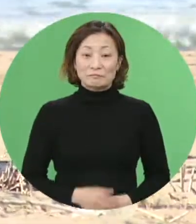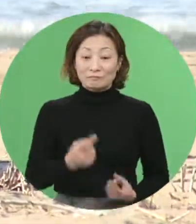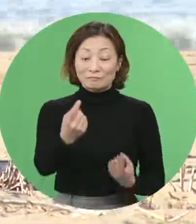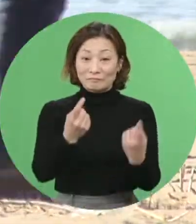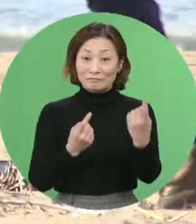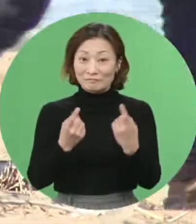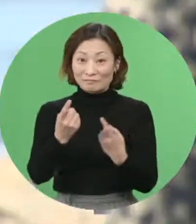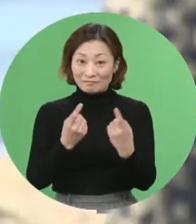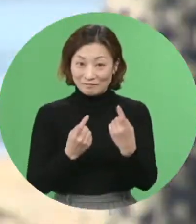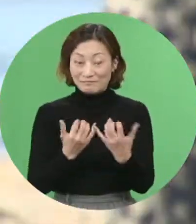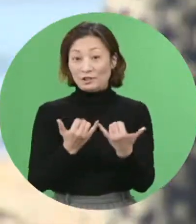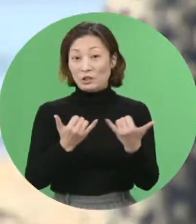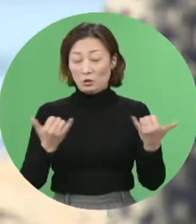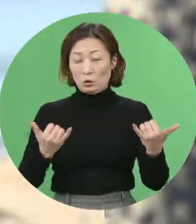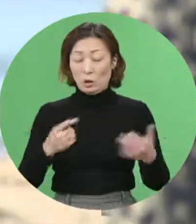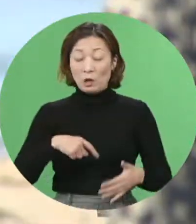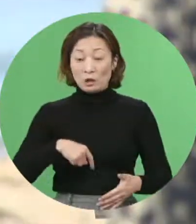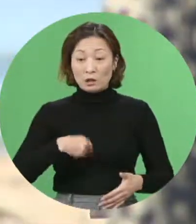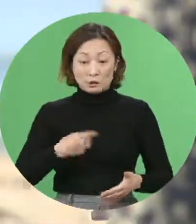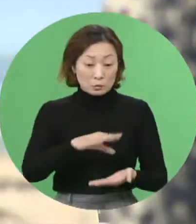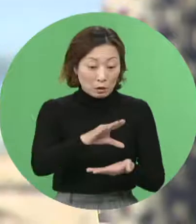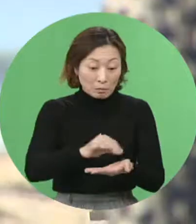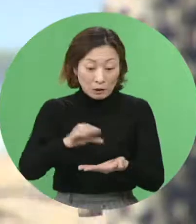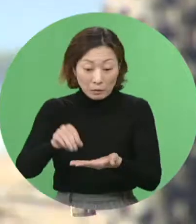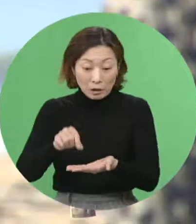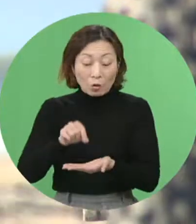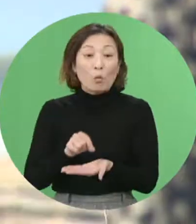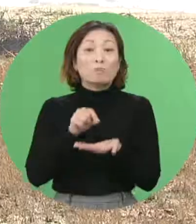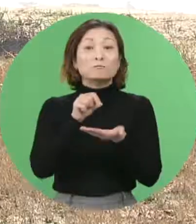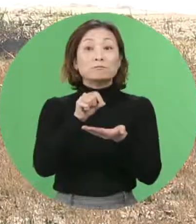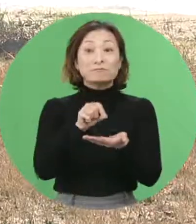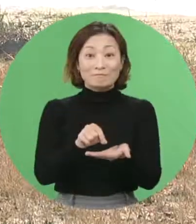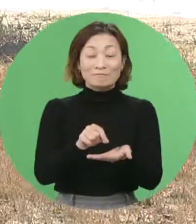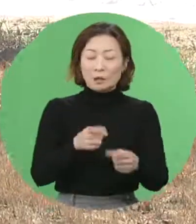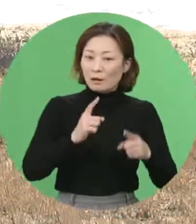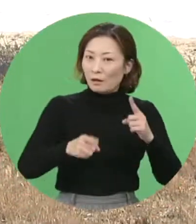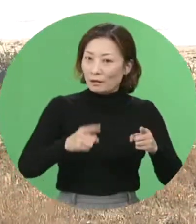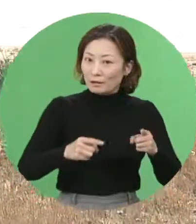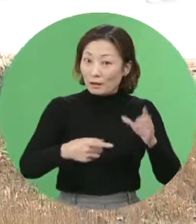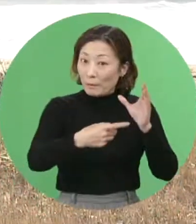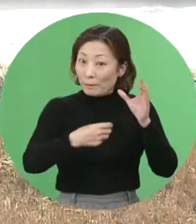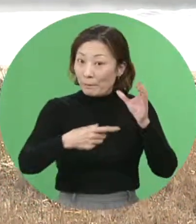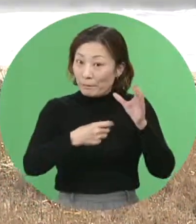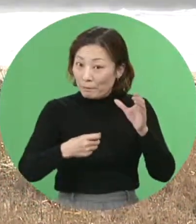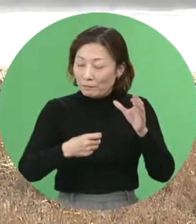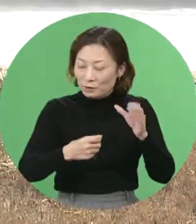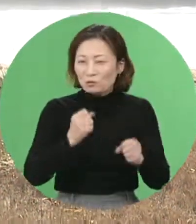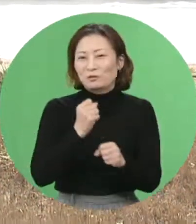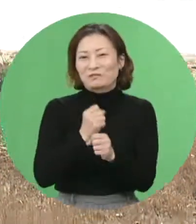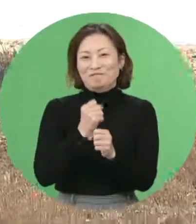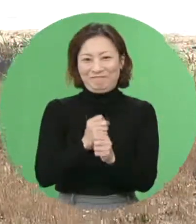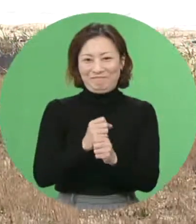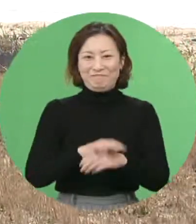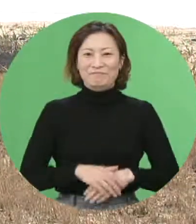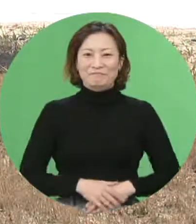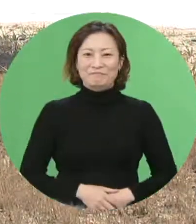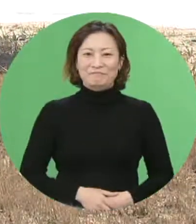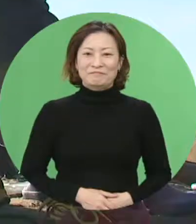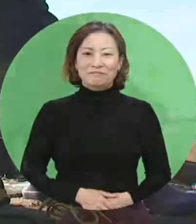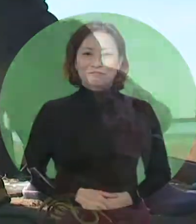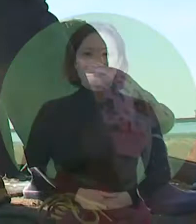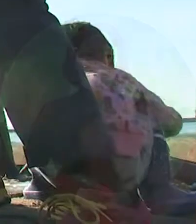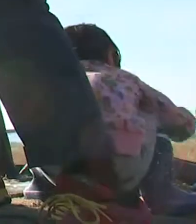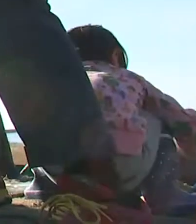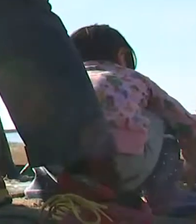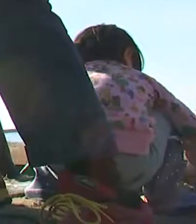訪れた参加者は思い思いの漂流物を持ち、打楽器や弦楽器などを作ります。